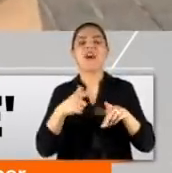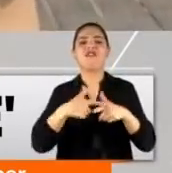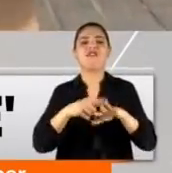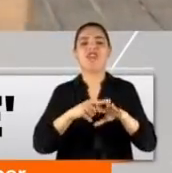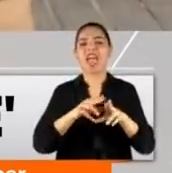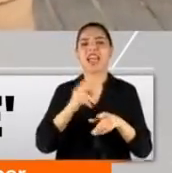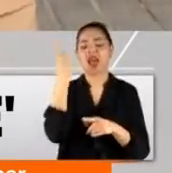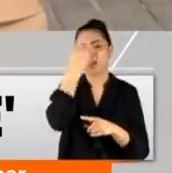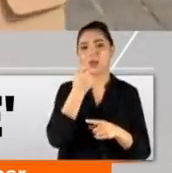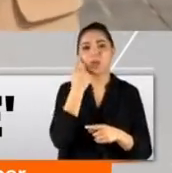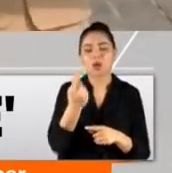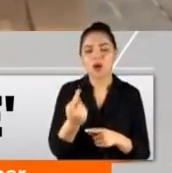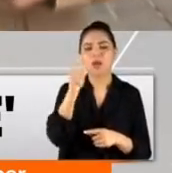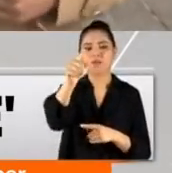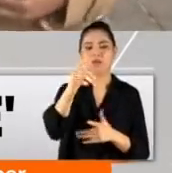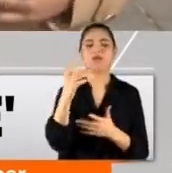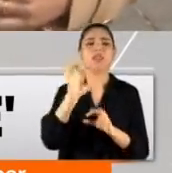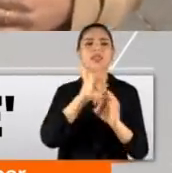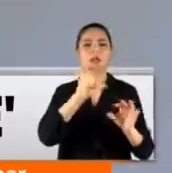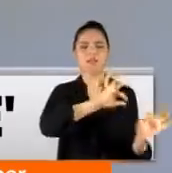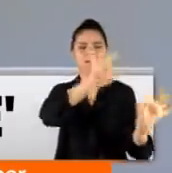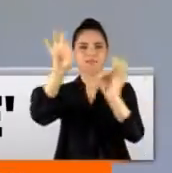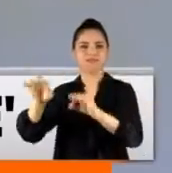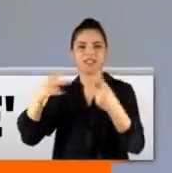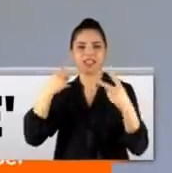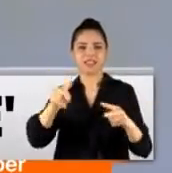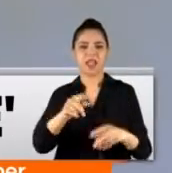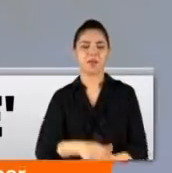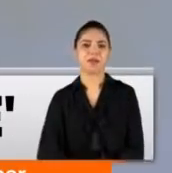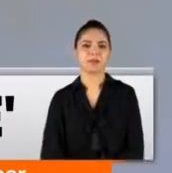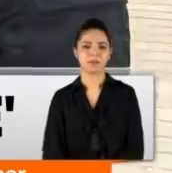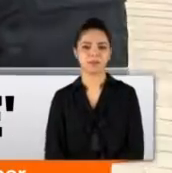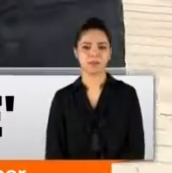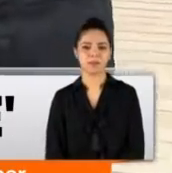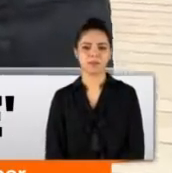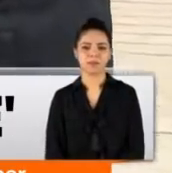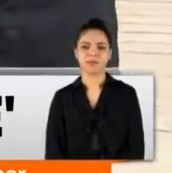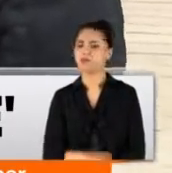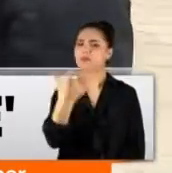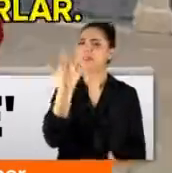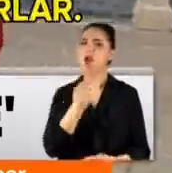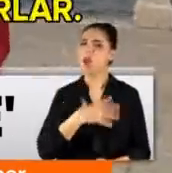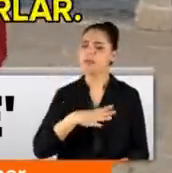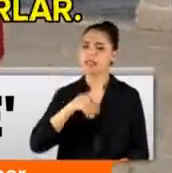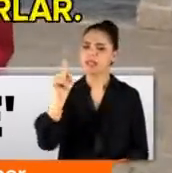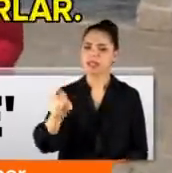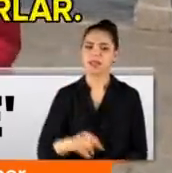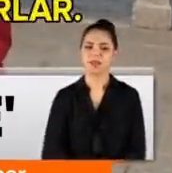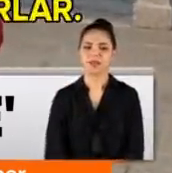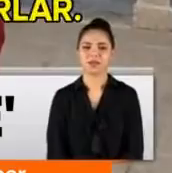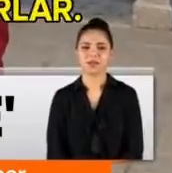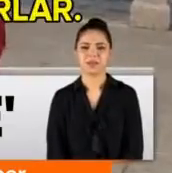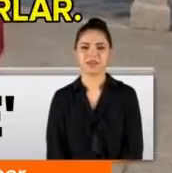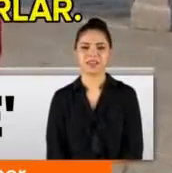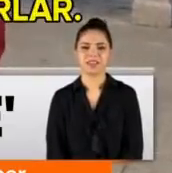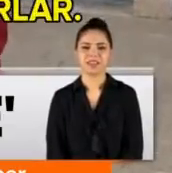uygulama sayesinde istediğiniz karaktere bürünebiliyorsunuz. Şaban da olabilir. Ne olmak isterdiniz? Serdar Ortaç'ı çok seviyoruz.